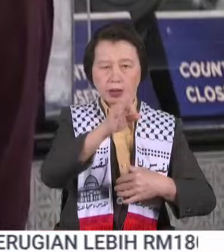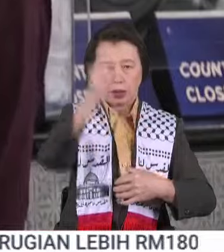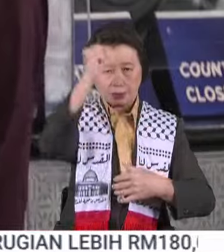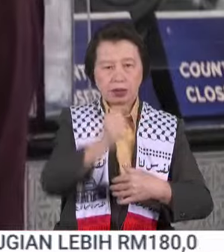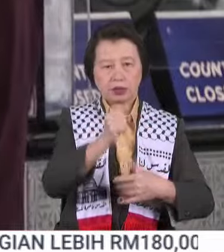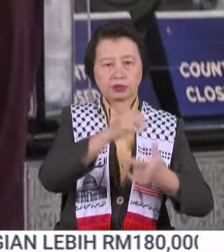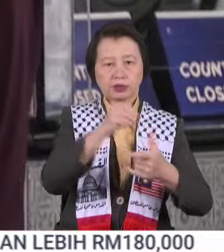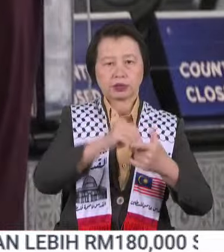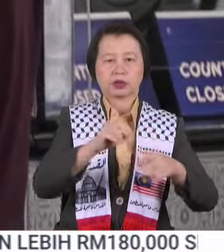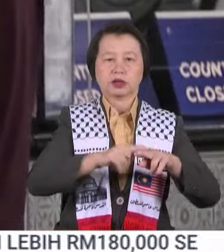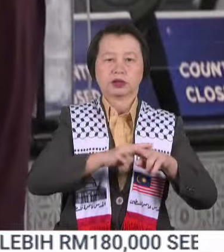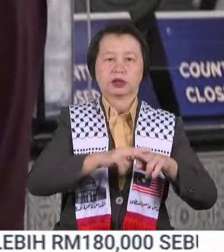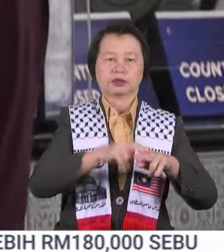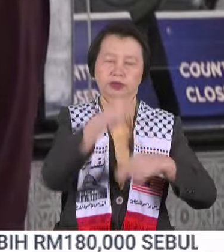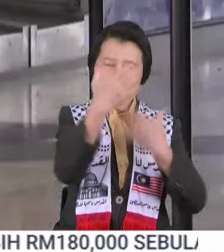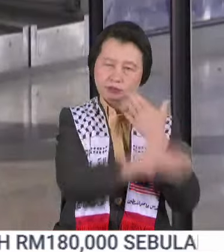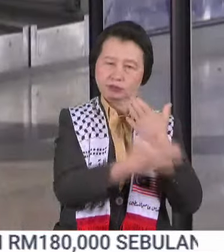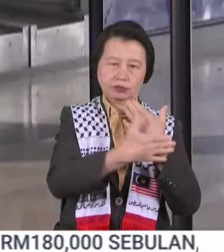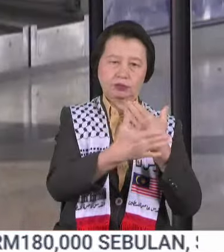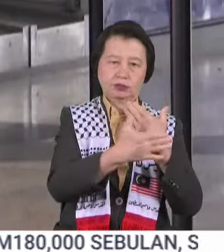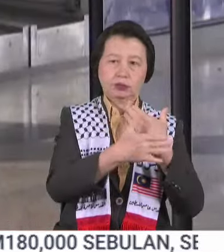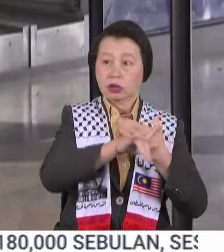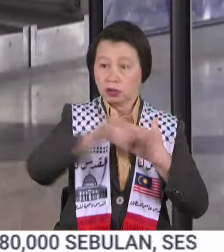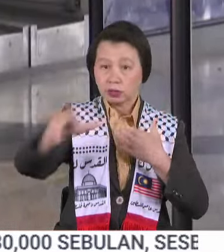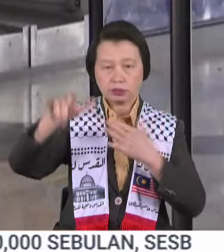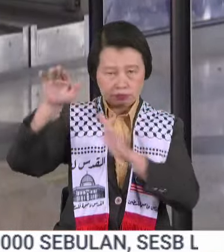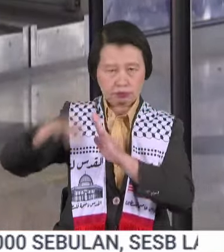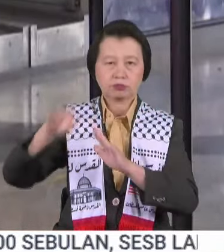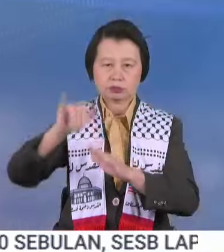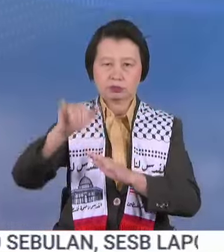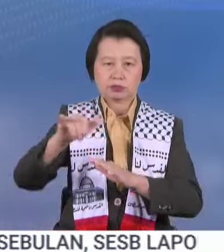bas dan kereta api.